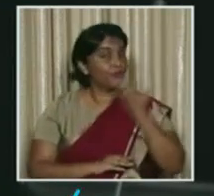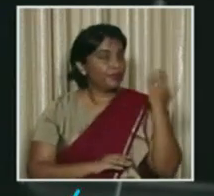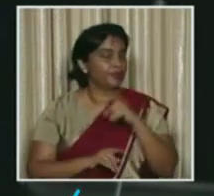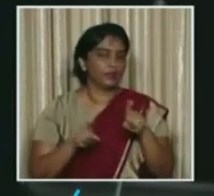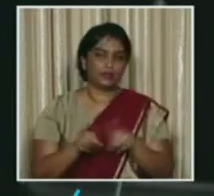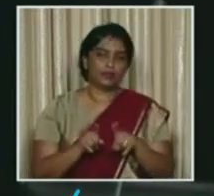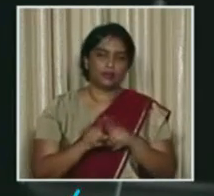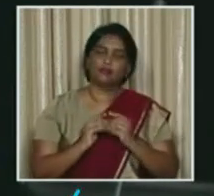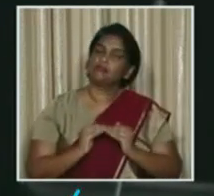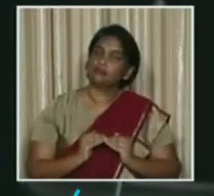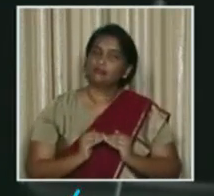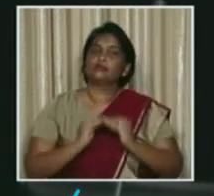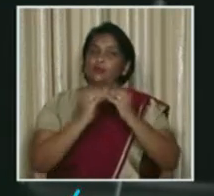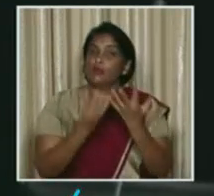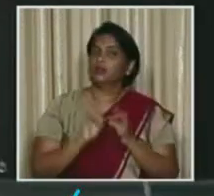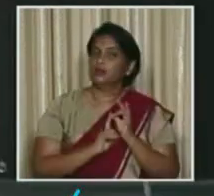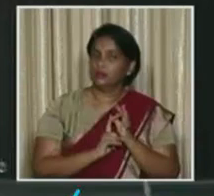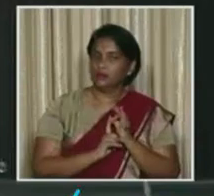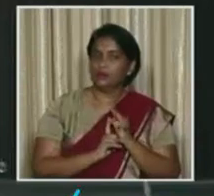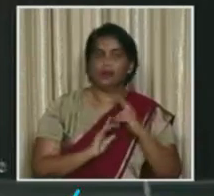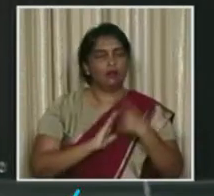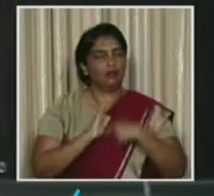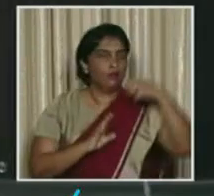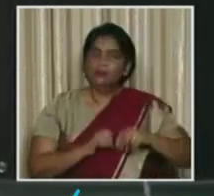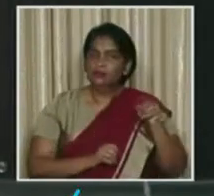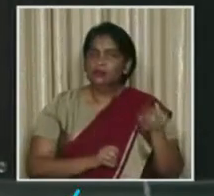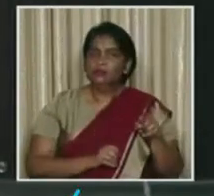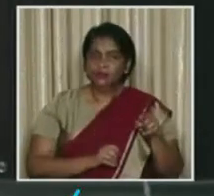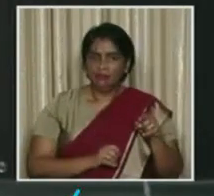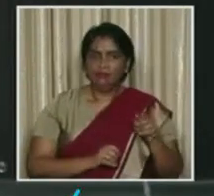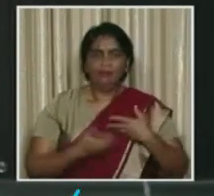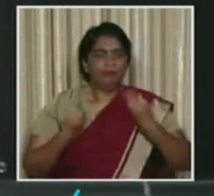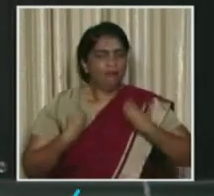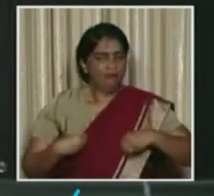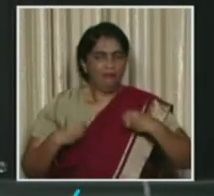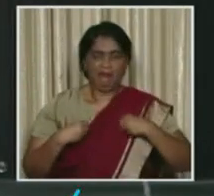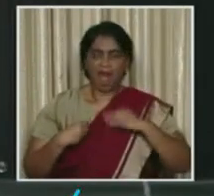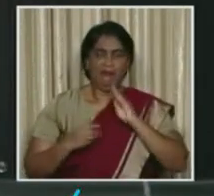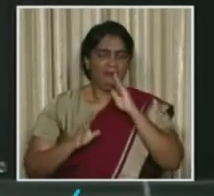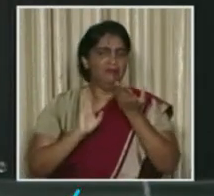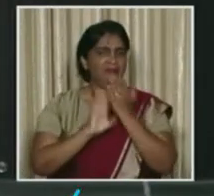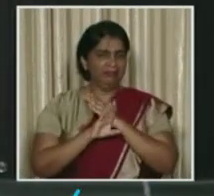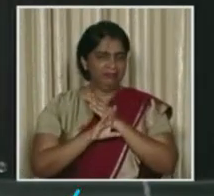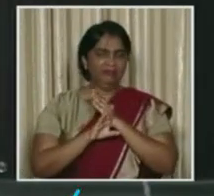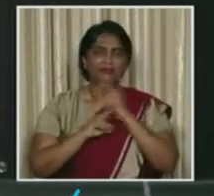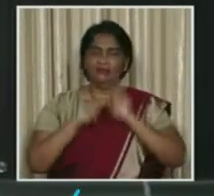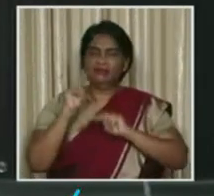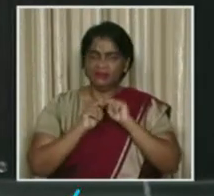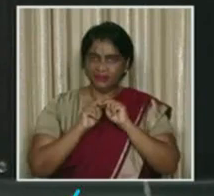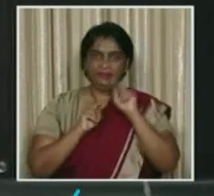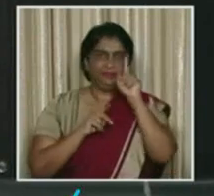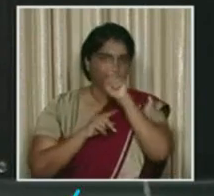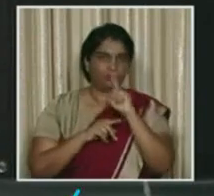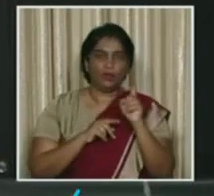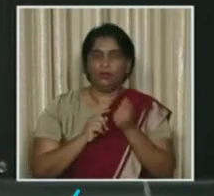දක්වා වර්ධනය කර ගැනීමට අවශ්‍ය පියවර ගෙන ඇත. ලංකා විදුලි බල මණ්ඩලය පාඩු ලබනවා කියලා පසුගිය පෙබරවාරි මාසයේ ඉතා